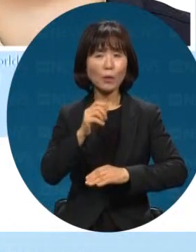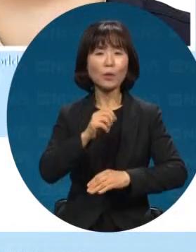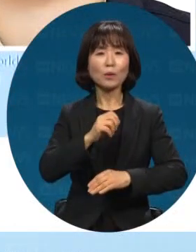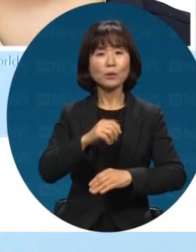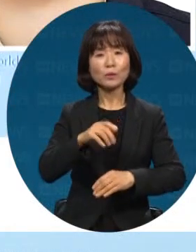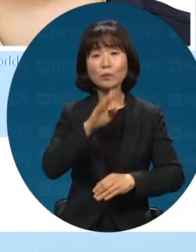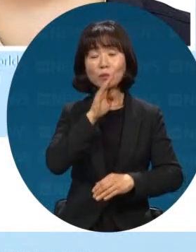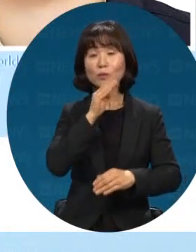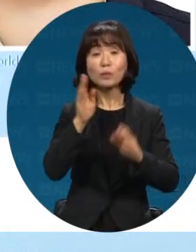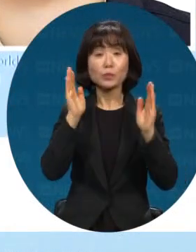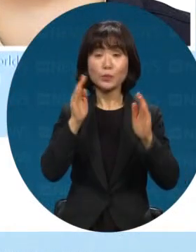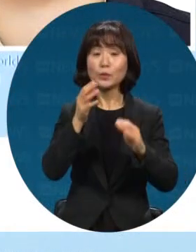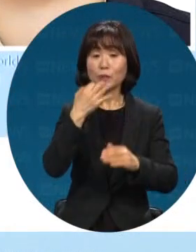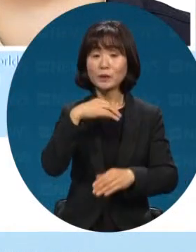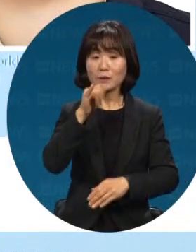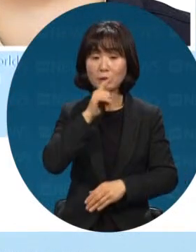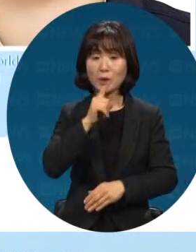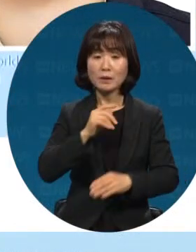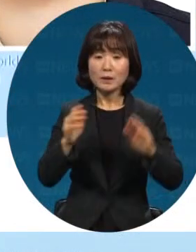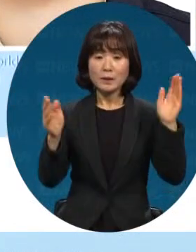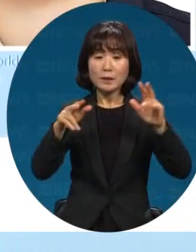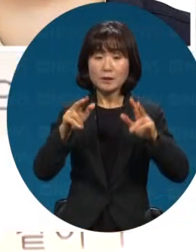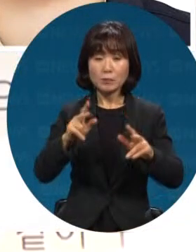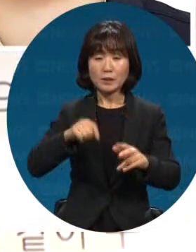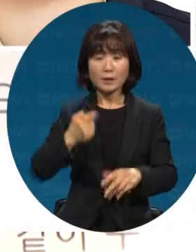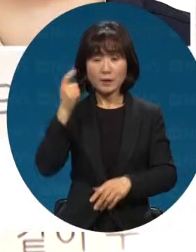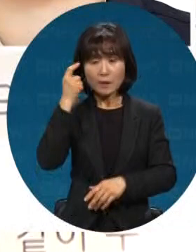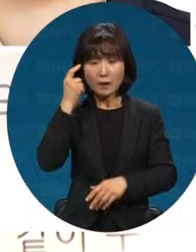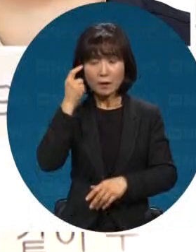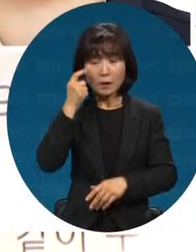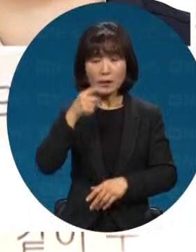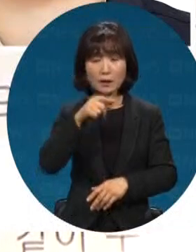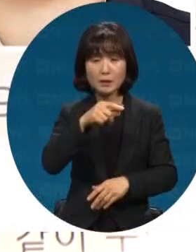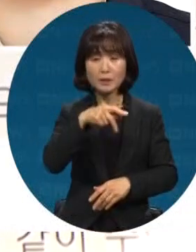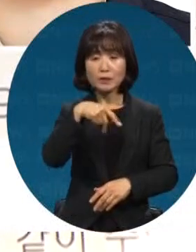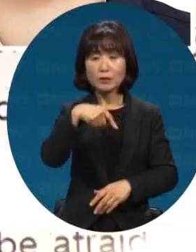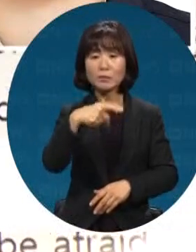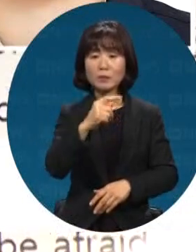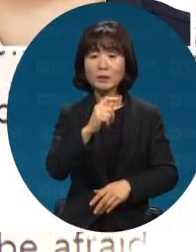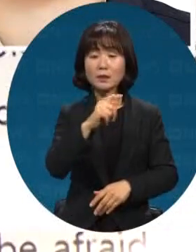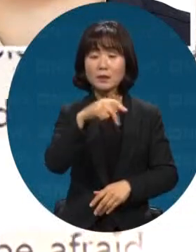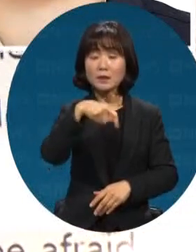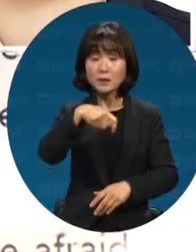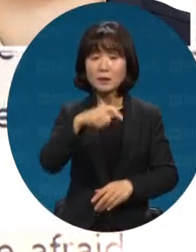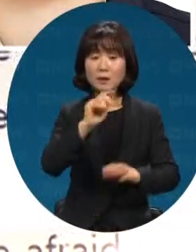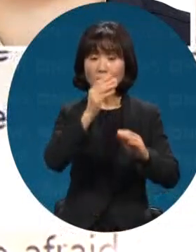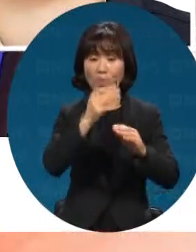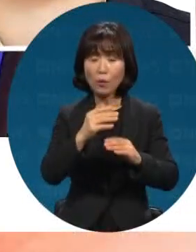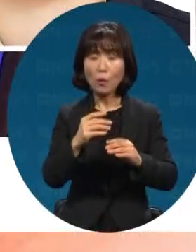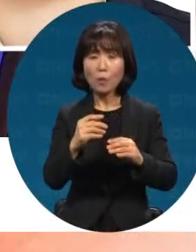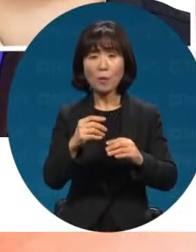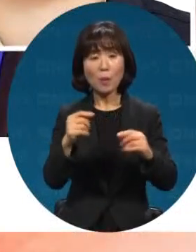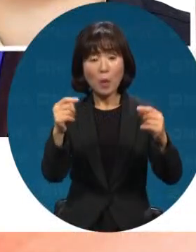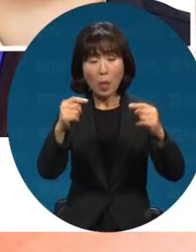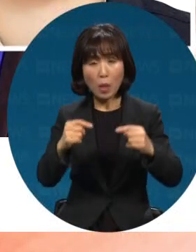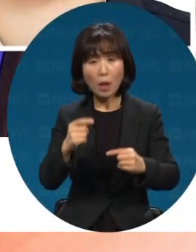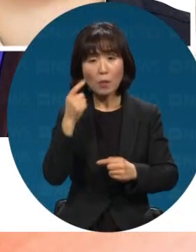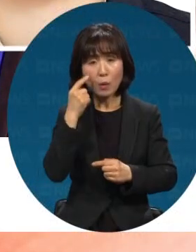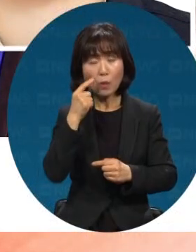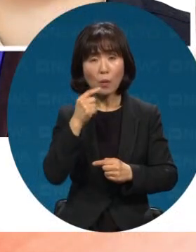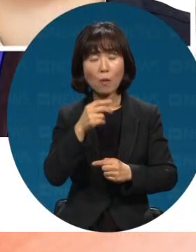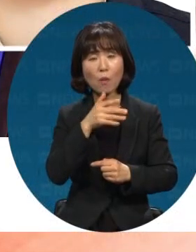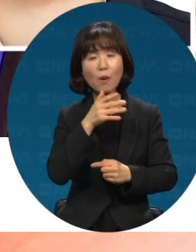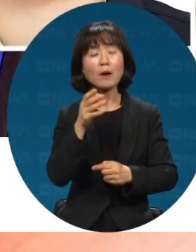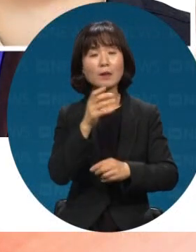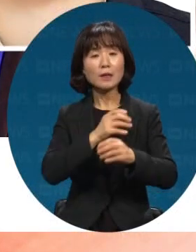비교를 해보는 거죠 그래서 이제 학생들이 더 많은 인사이트를 가질 수 있고 요즘 기술이 여기까지 발전했구나 아니면